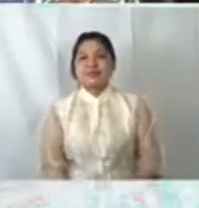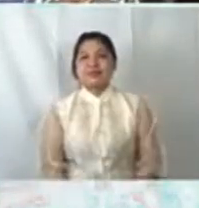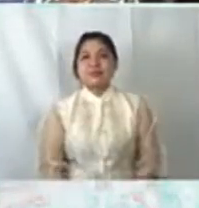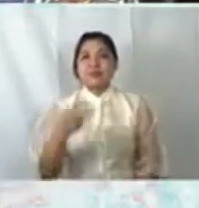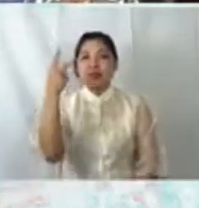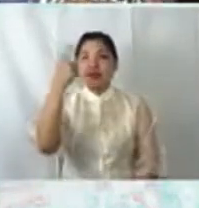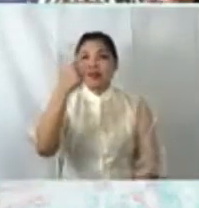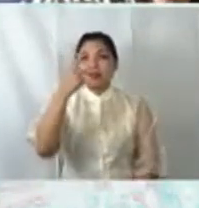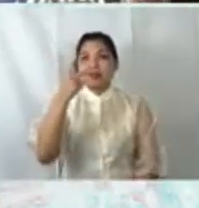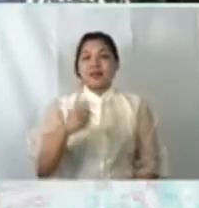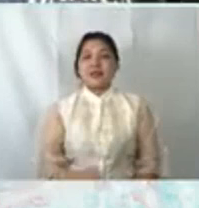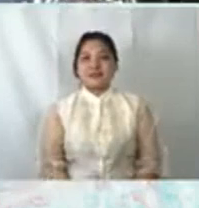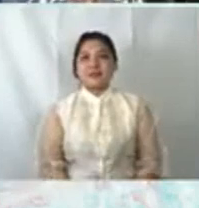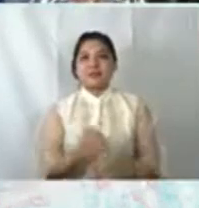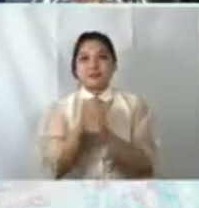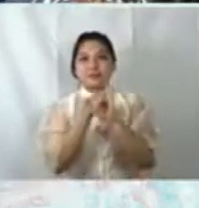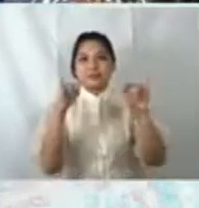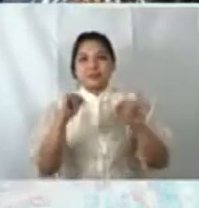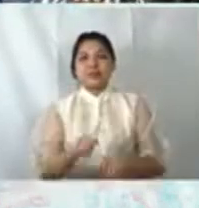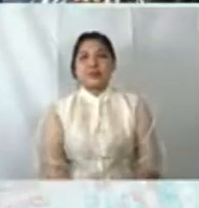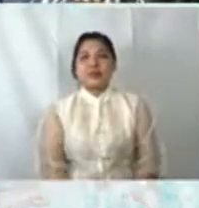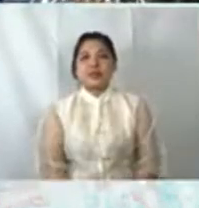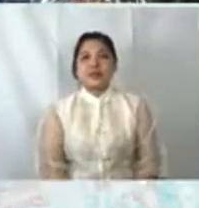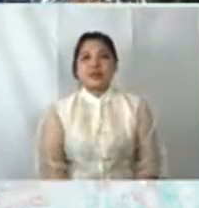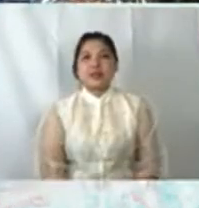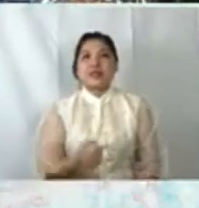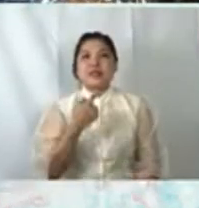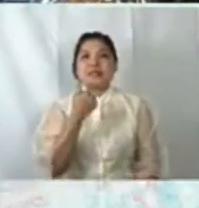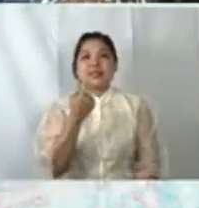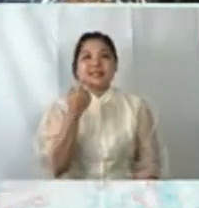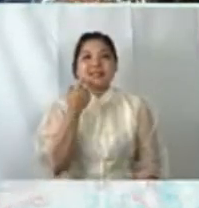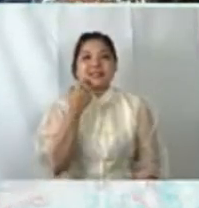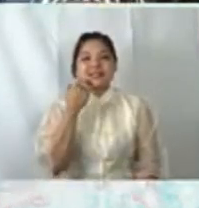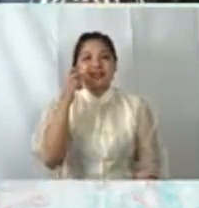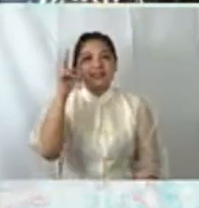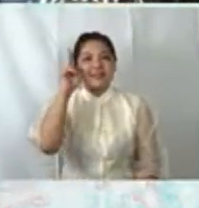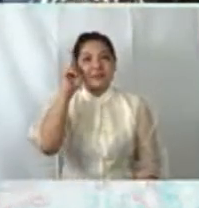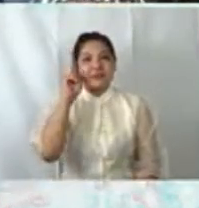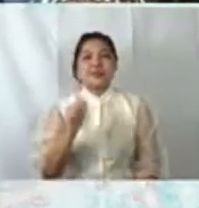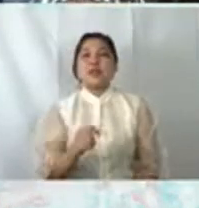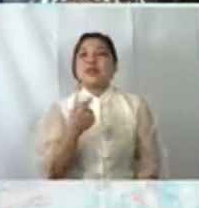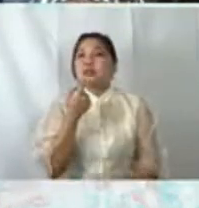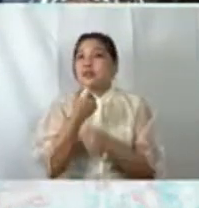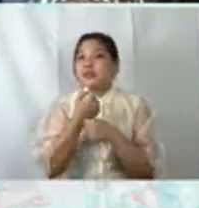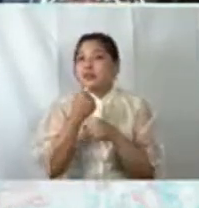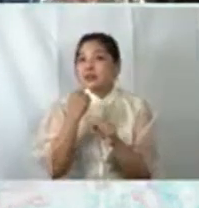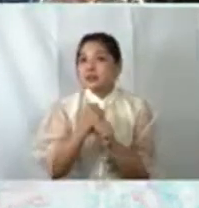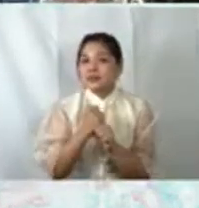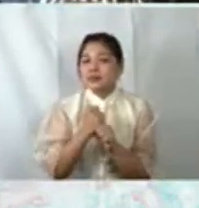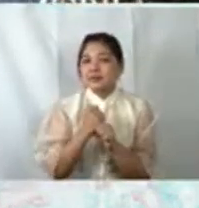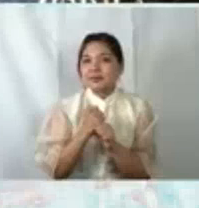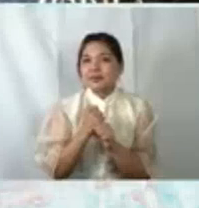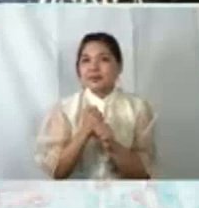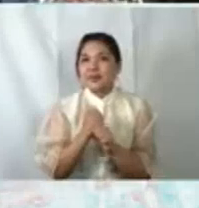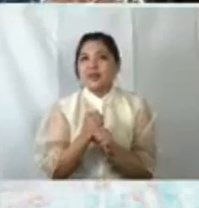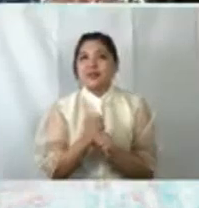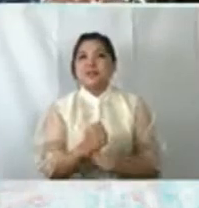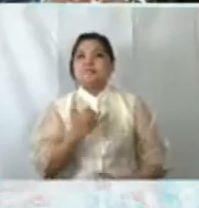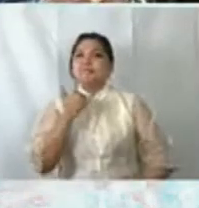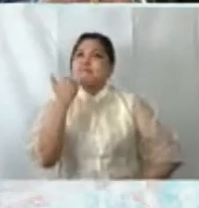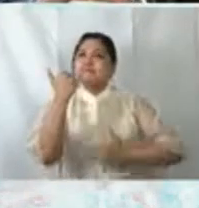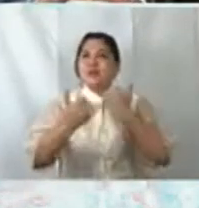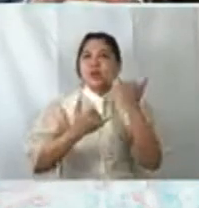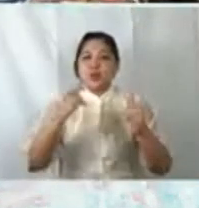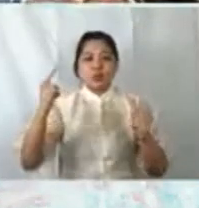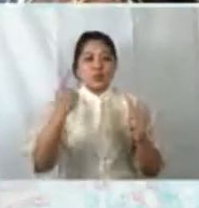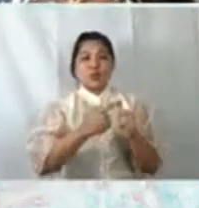ng independensya, nabanggit din ni Jose Tony O'Malley, ang ginawa na sigaw, unang sigaw